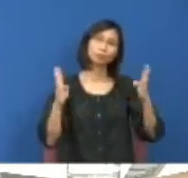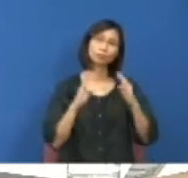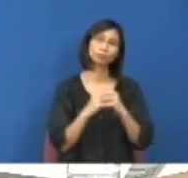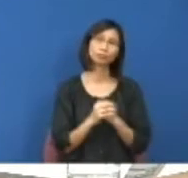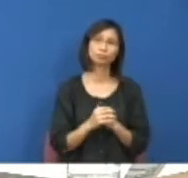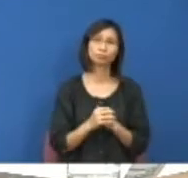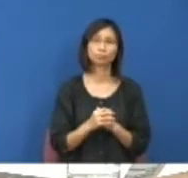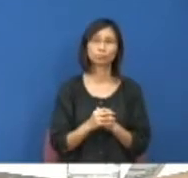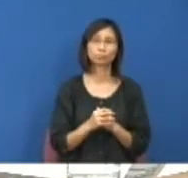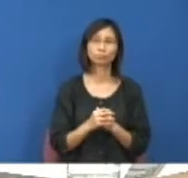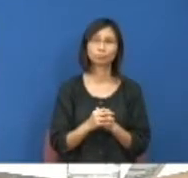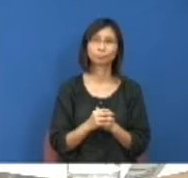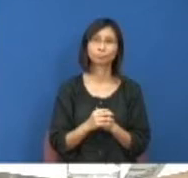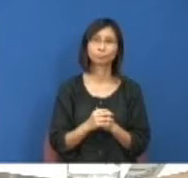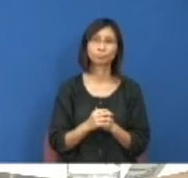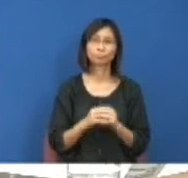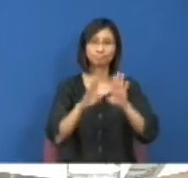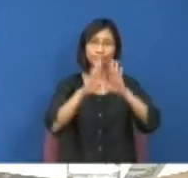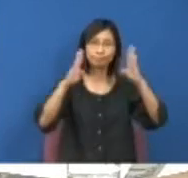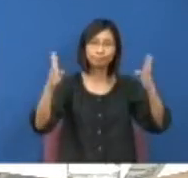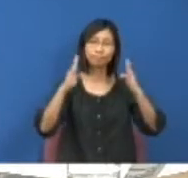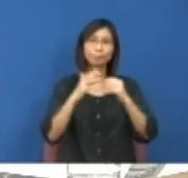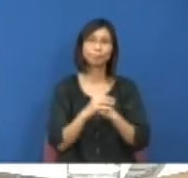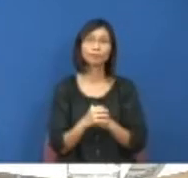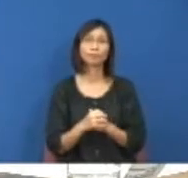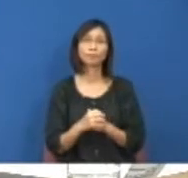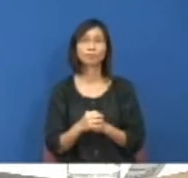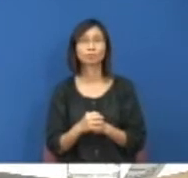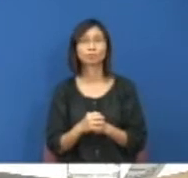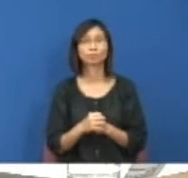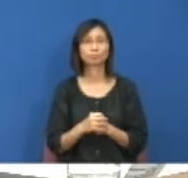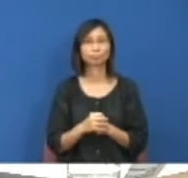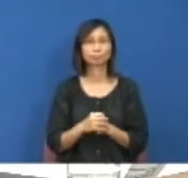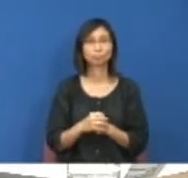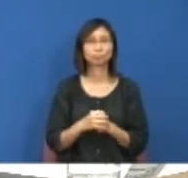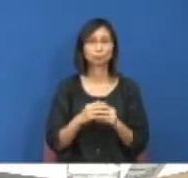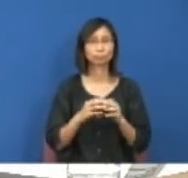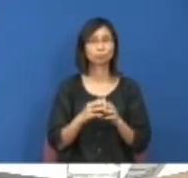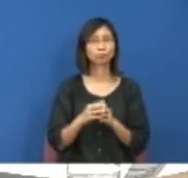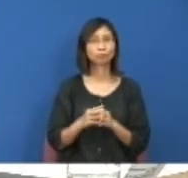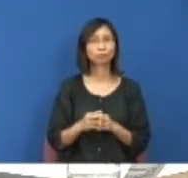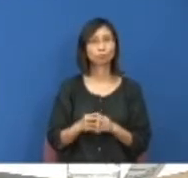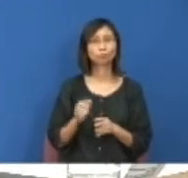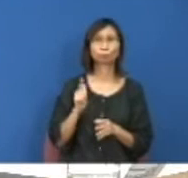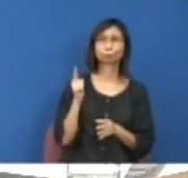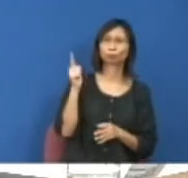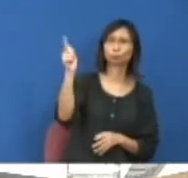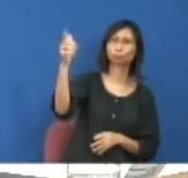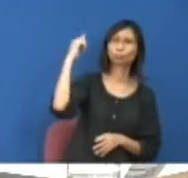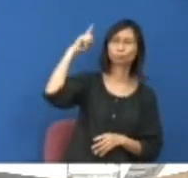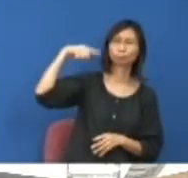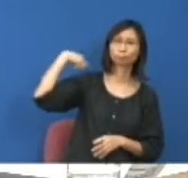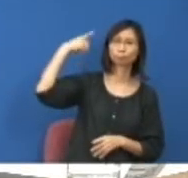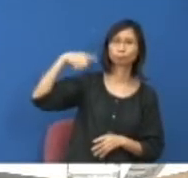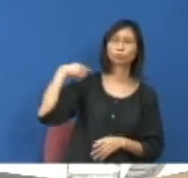真係一個 begin 啊，係咪？即係是開啟了一樣嘢。當然遠在美國的革命，因